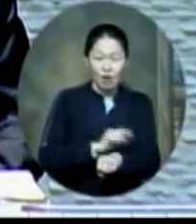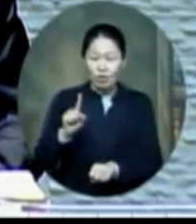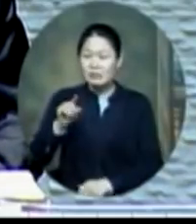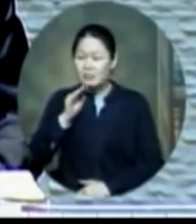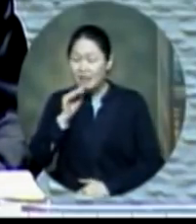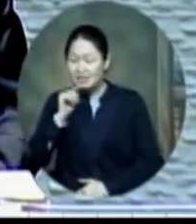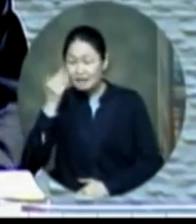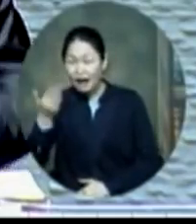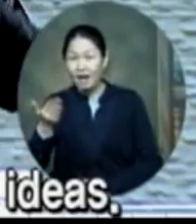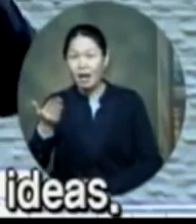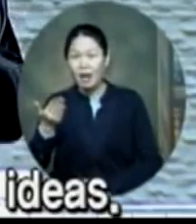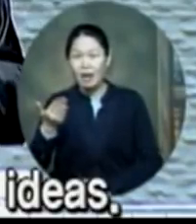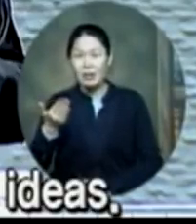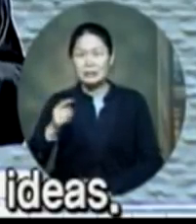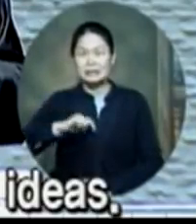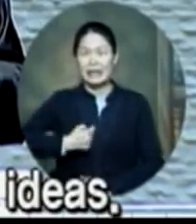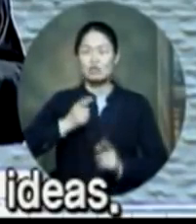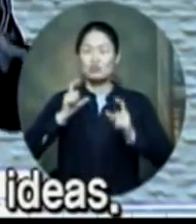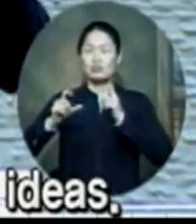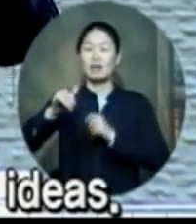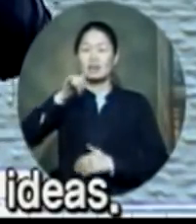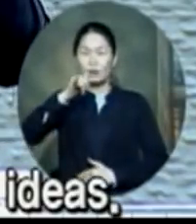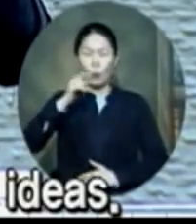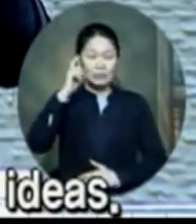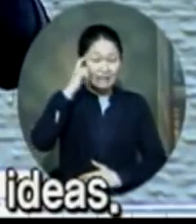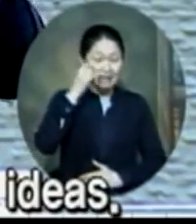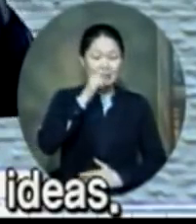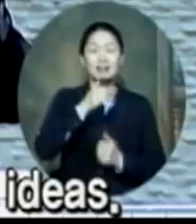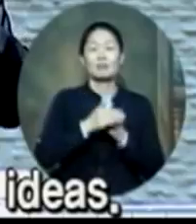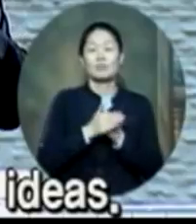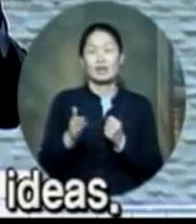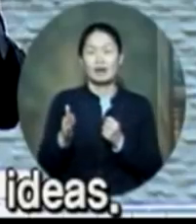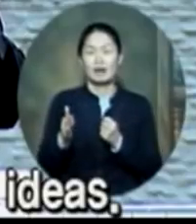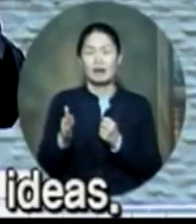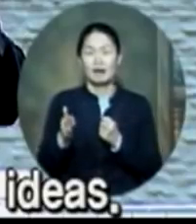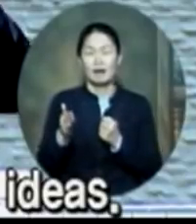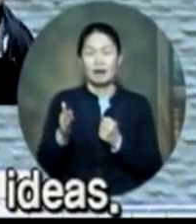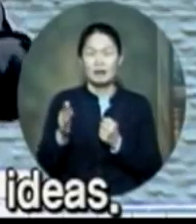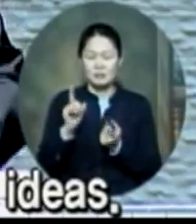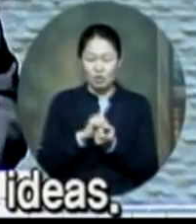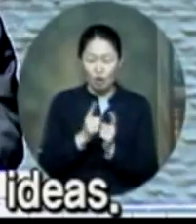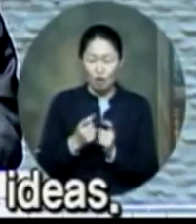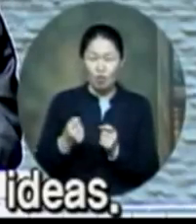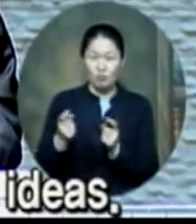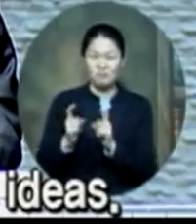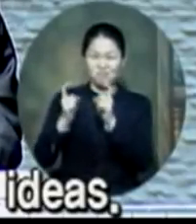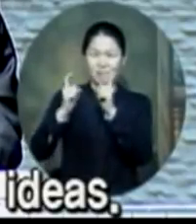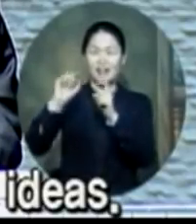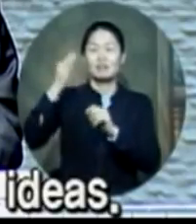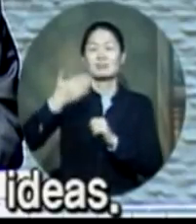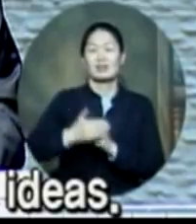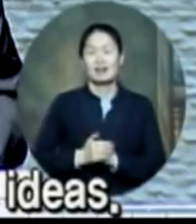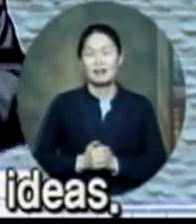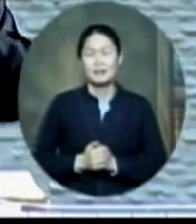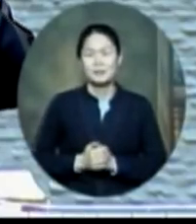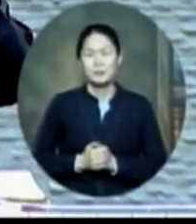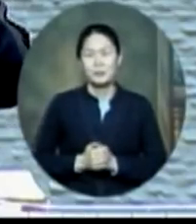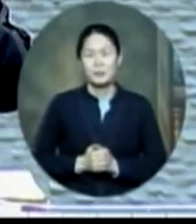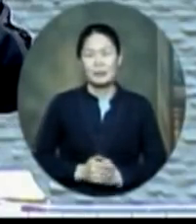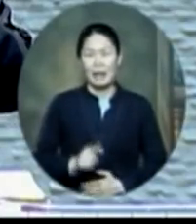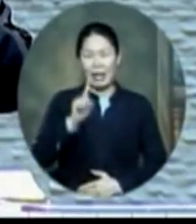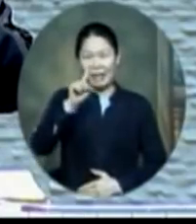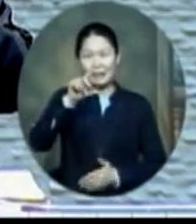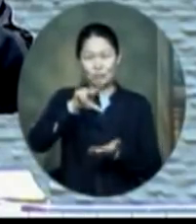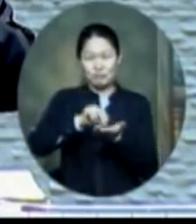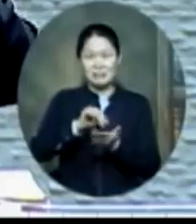거냐? 자기 주장이 있고 생각이 있으니까 그러니까 이게 부딪히는 거거든요. 한 가지